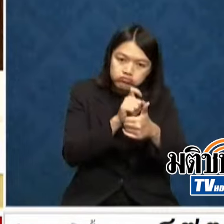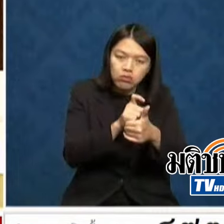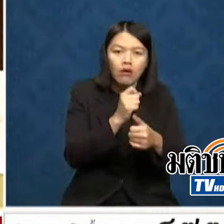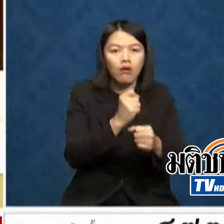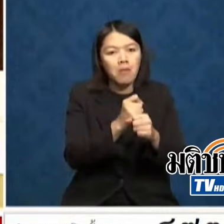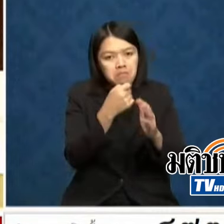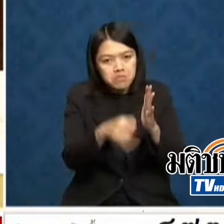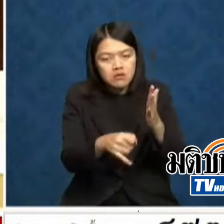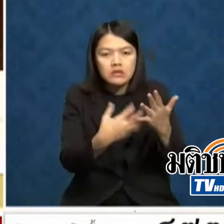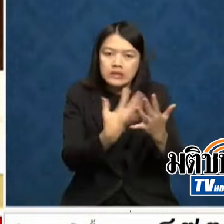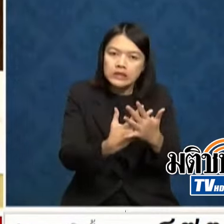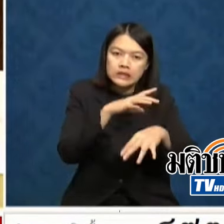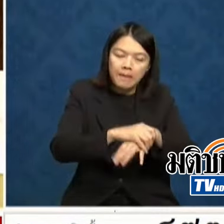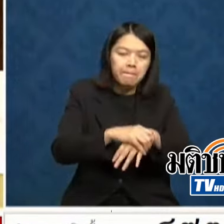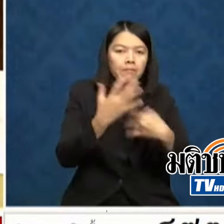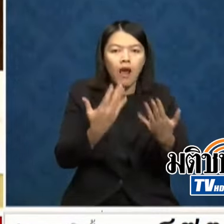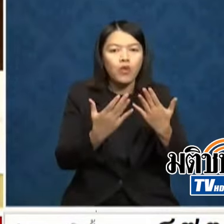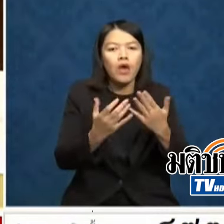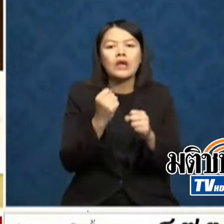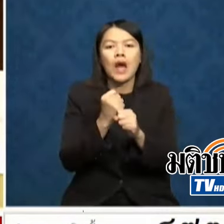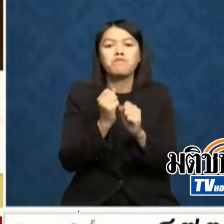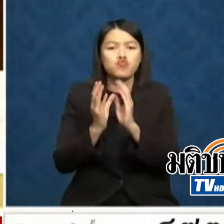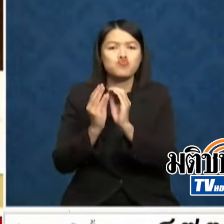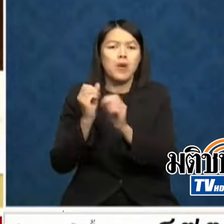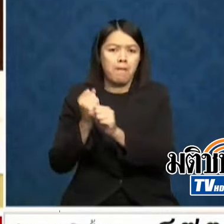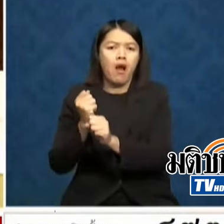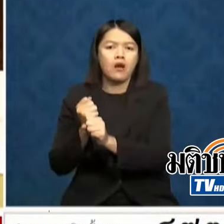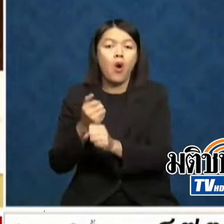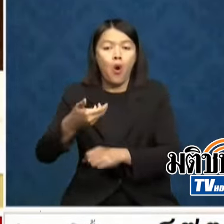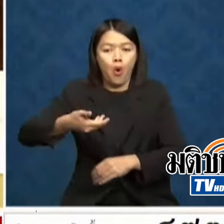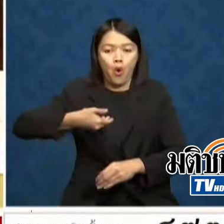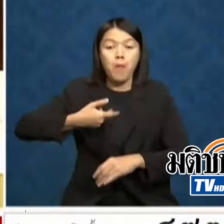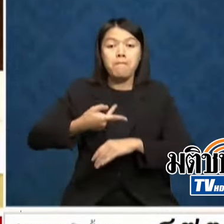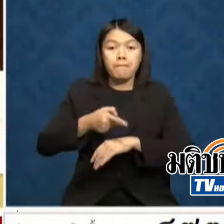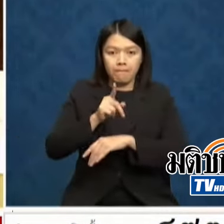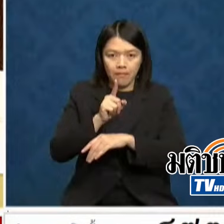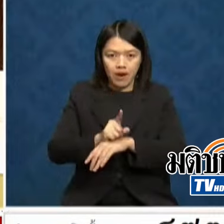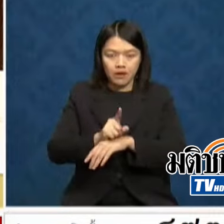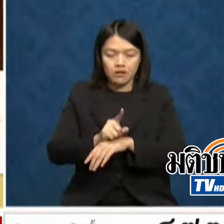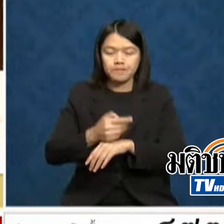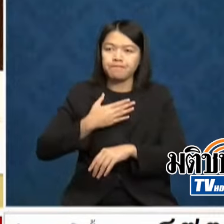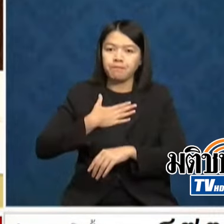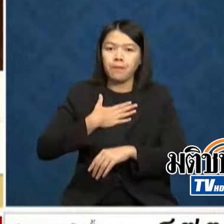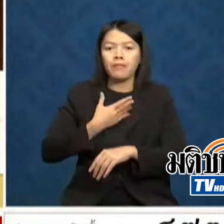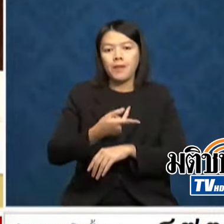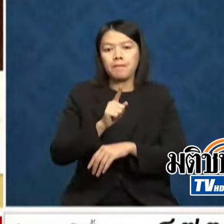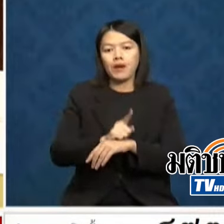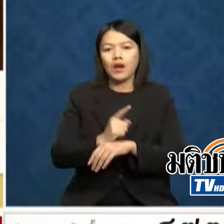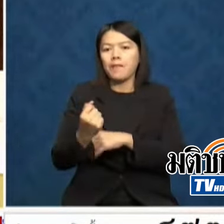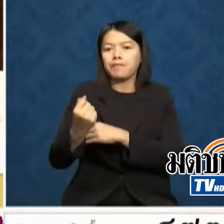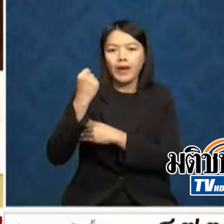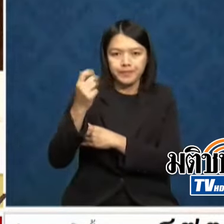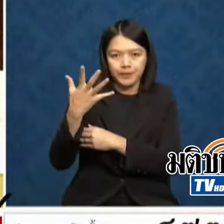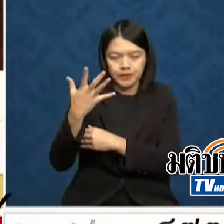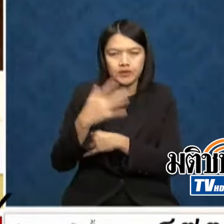ำเนินคดีในระหว่างเปิดสมัยประชุมก็ขอมาที่ประธานซึ่งประธานไม่ได้มีอำนาจเลย